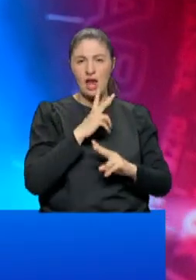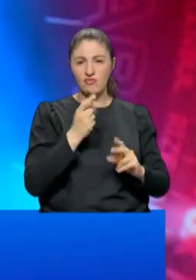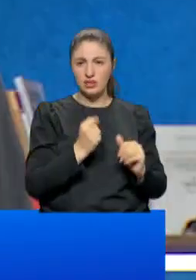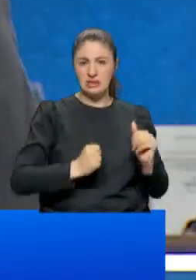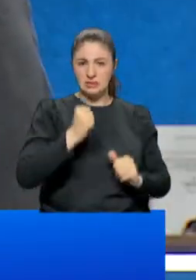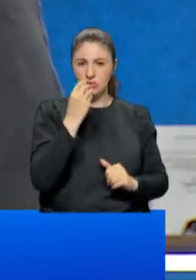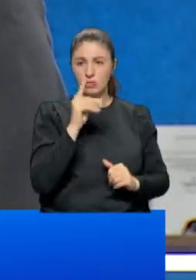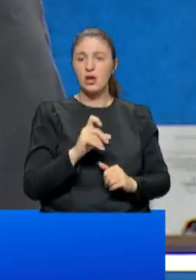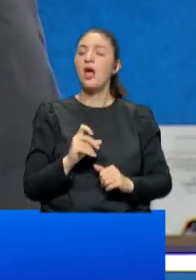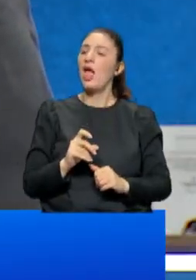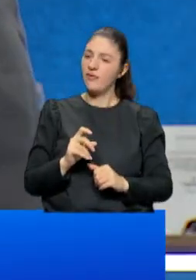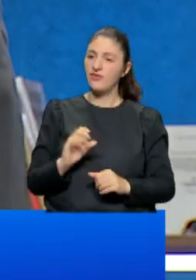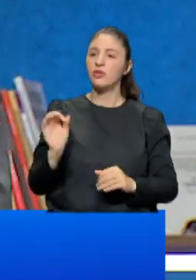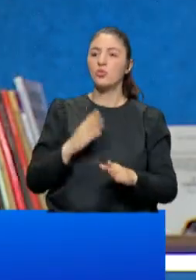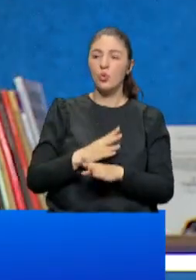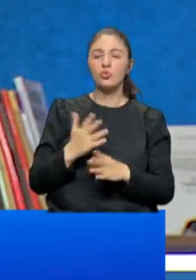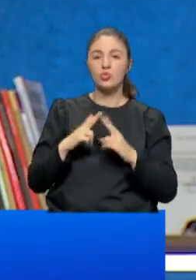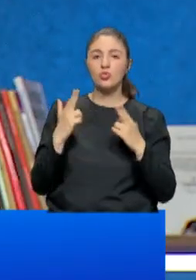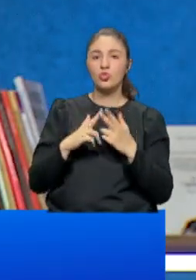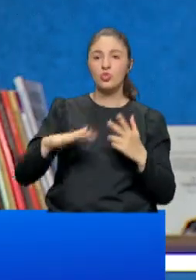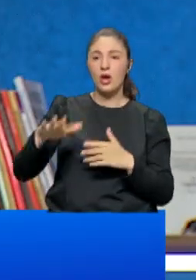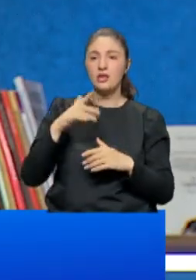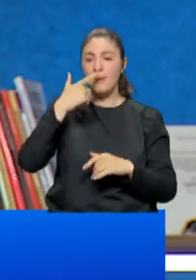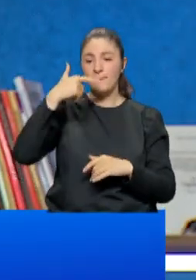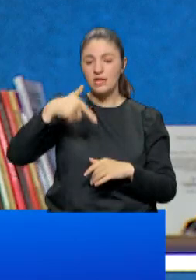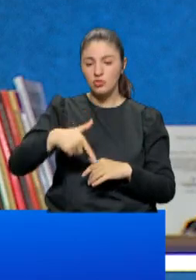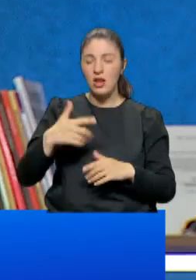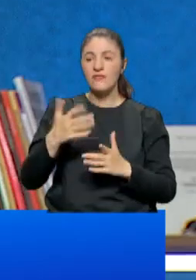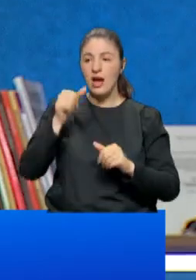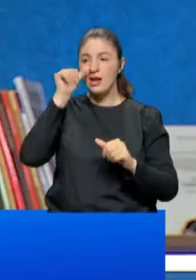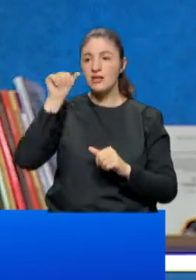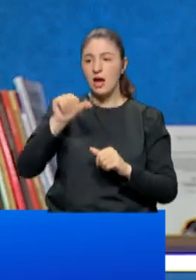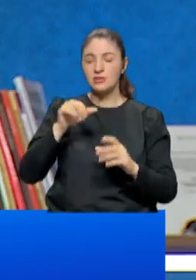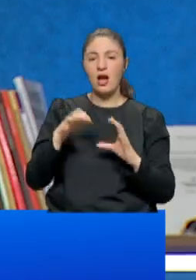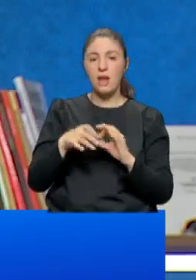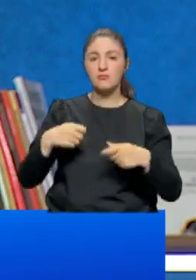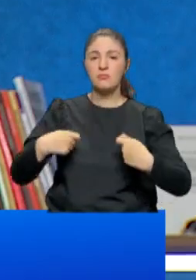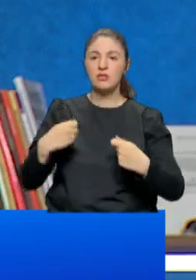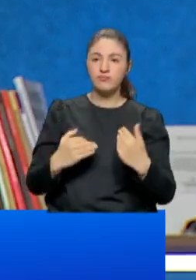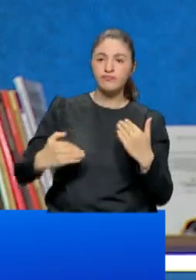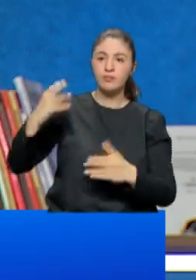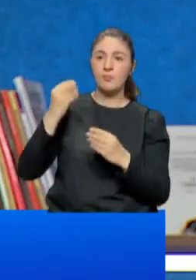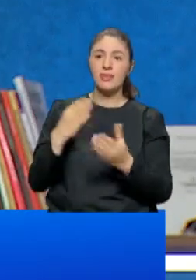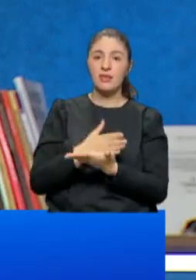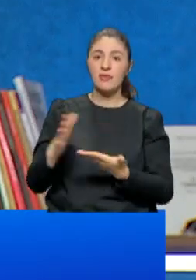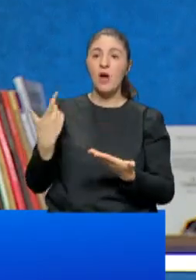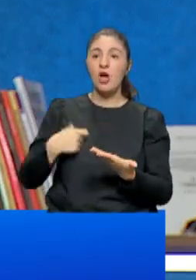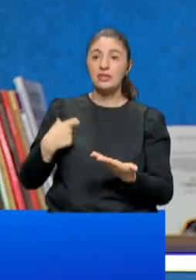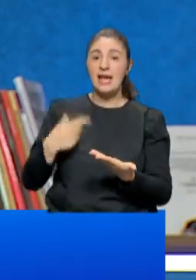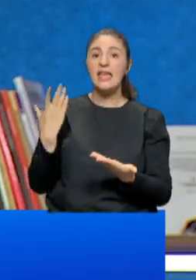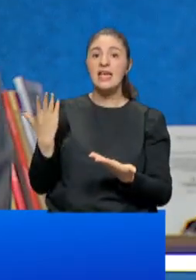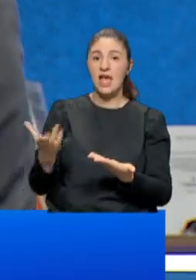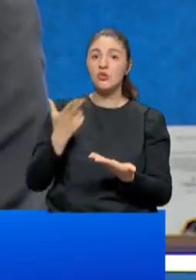enerji fiyatları artacak mı Vur Çünkü dünyada petrol ve gazla ilgili maliyetler artmaya devam edecek